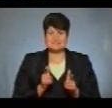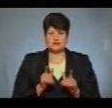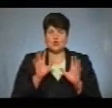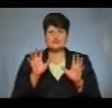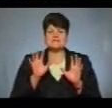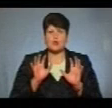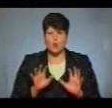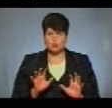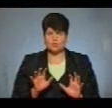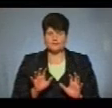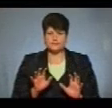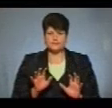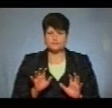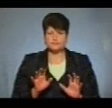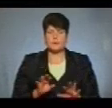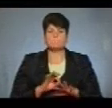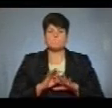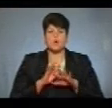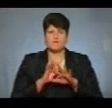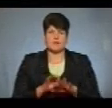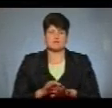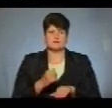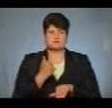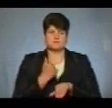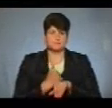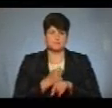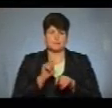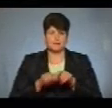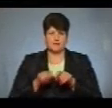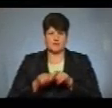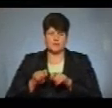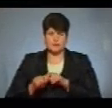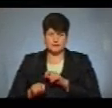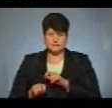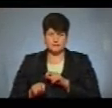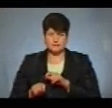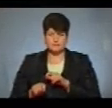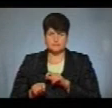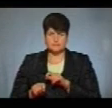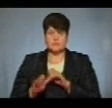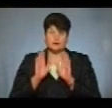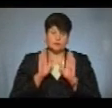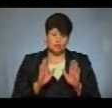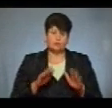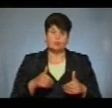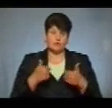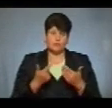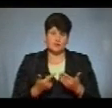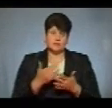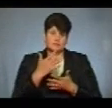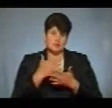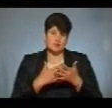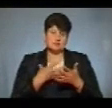закону провели стратегічну екологічну експертизу і будемо пропонувати цілий ряд